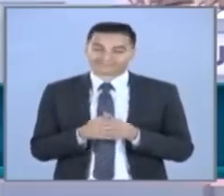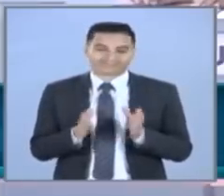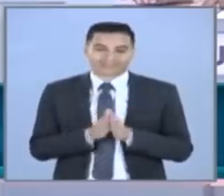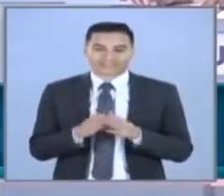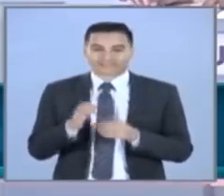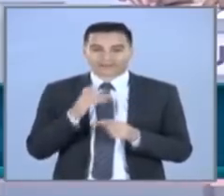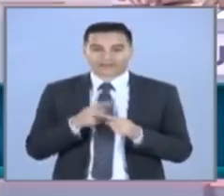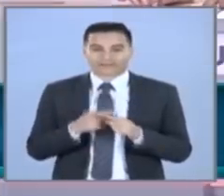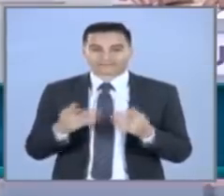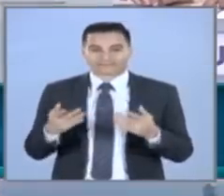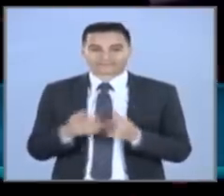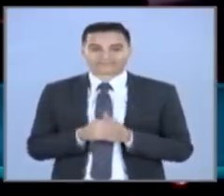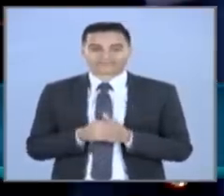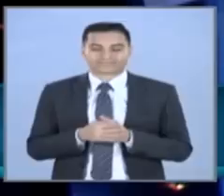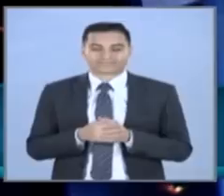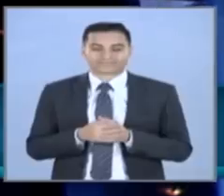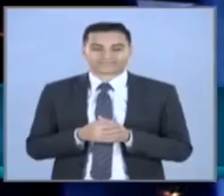إجابة خاطئة.